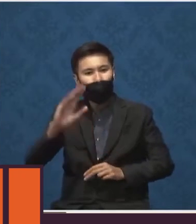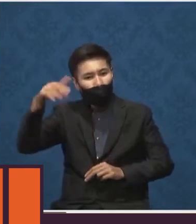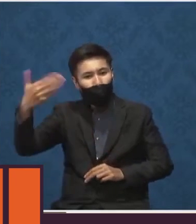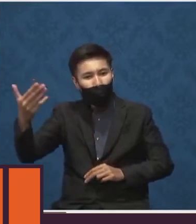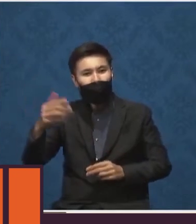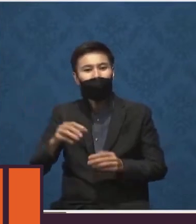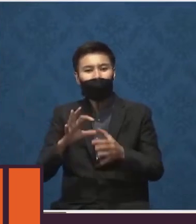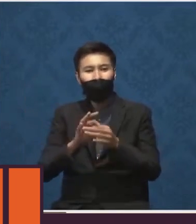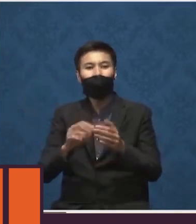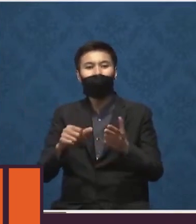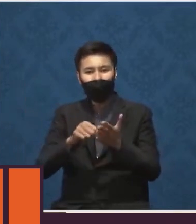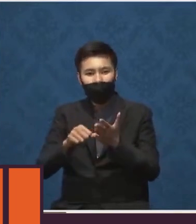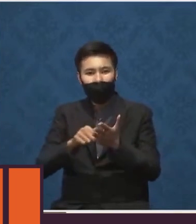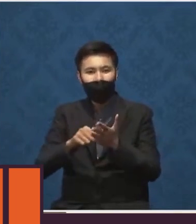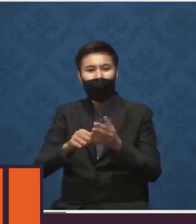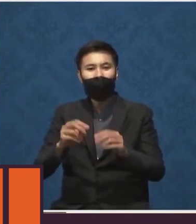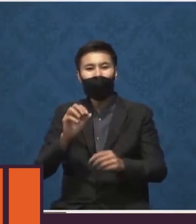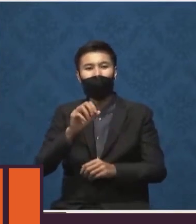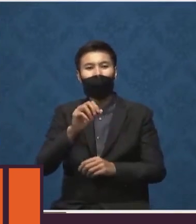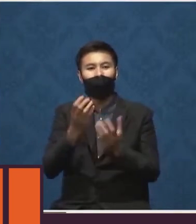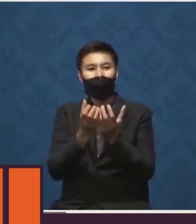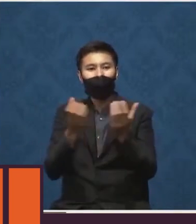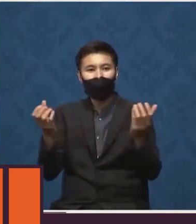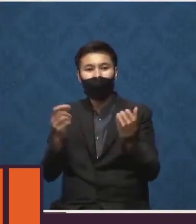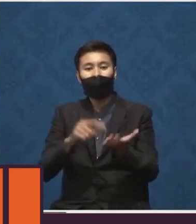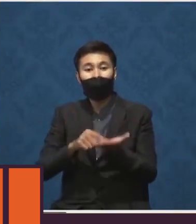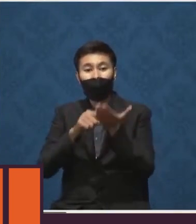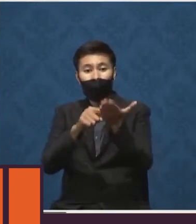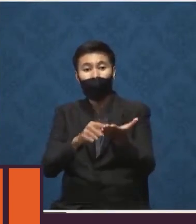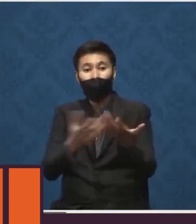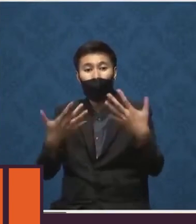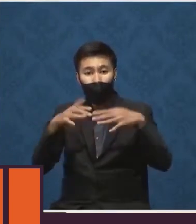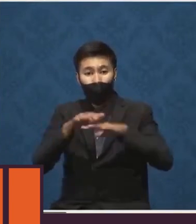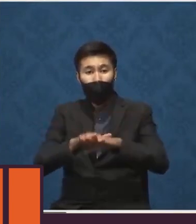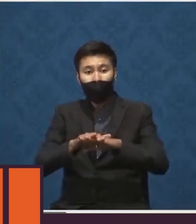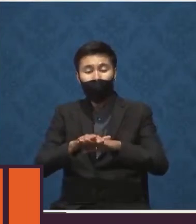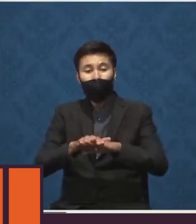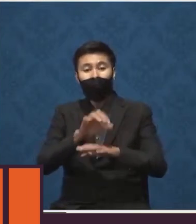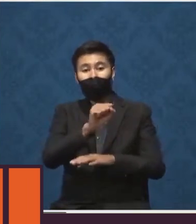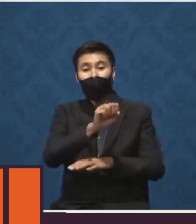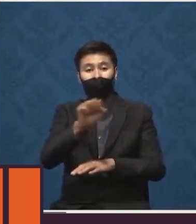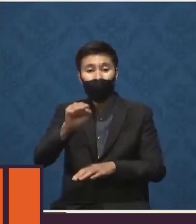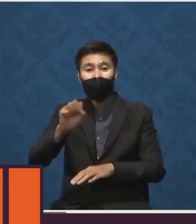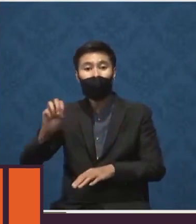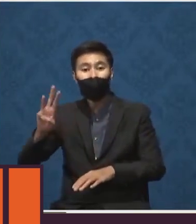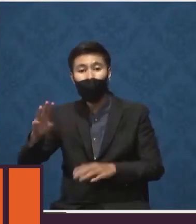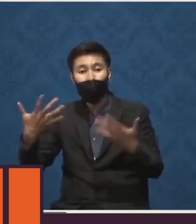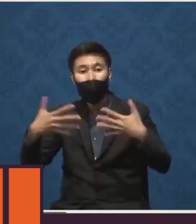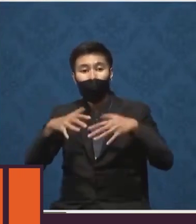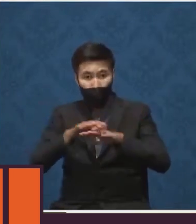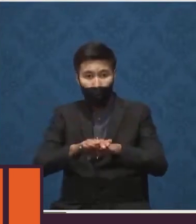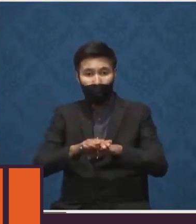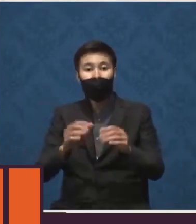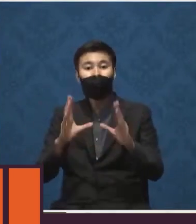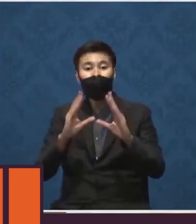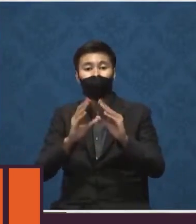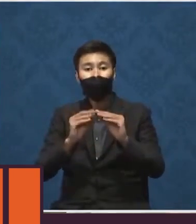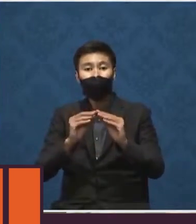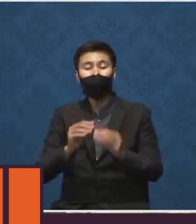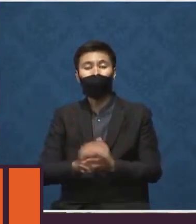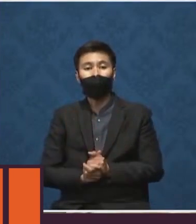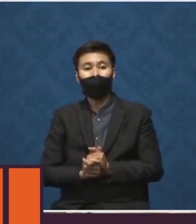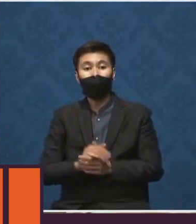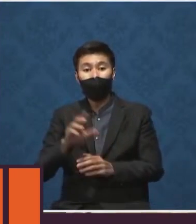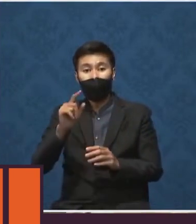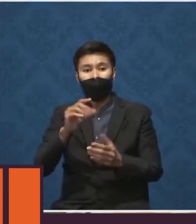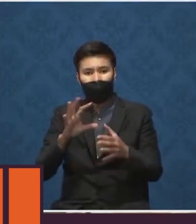รางแ้ไรบนูนจภาประชาชนทจะถูกเสนอใทประชุร่วมรศษภาใเดือนหน้าที่เป็การเสนอให้ตัดอำนาจสอวอในกเลือกนาย